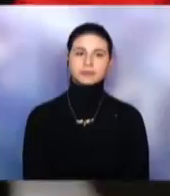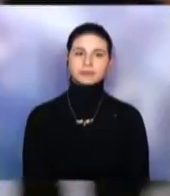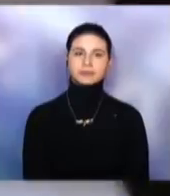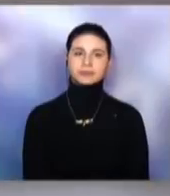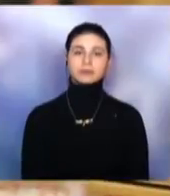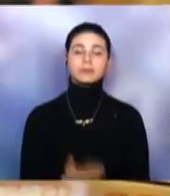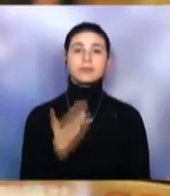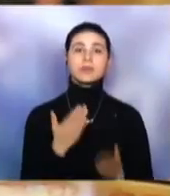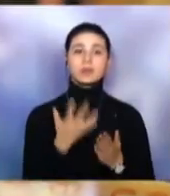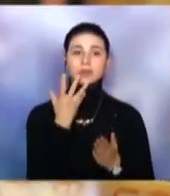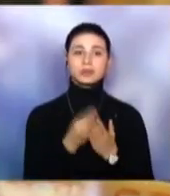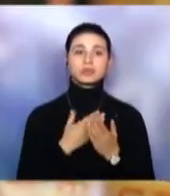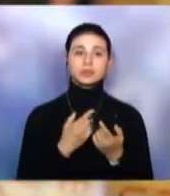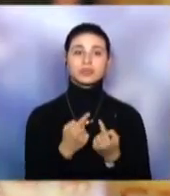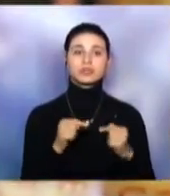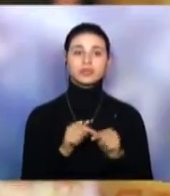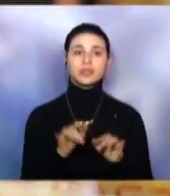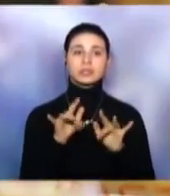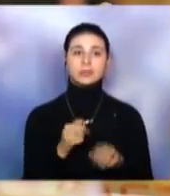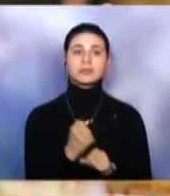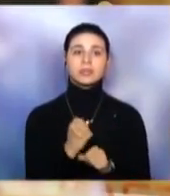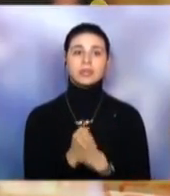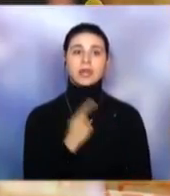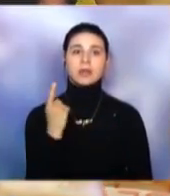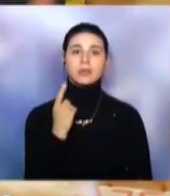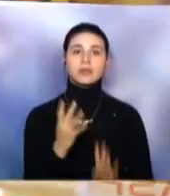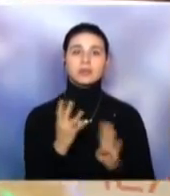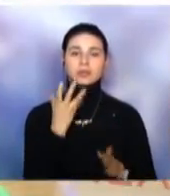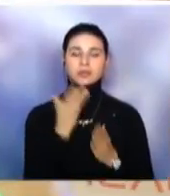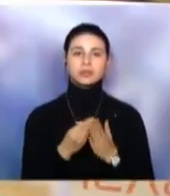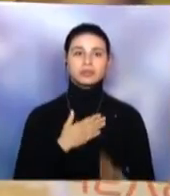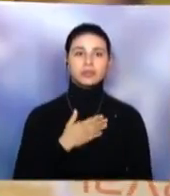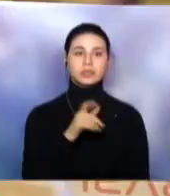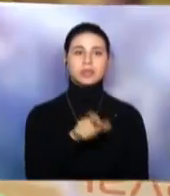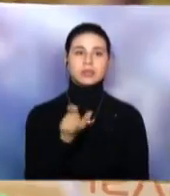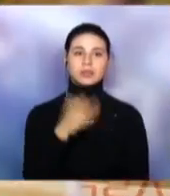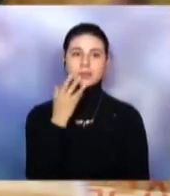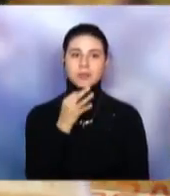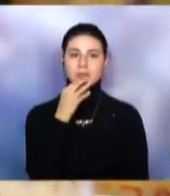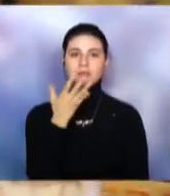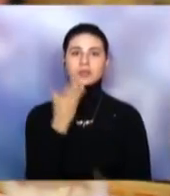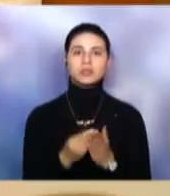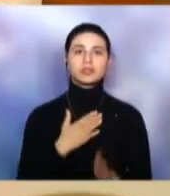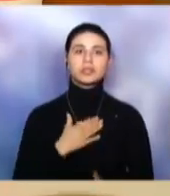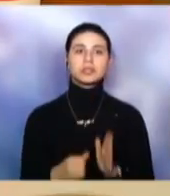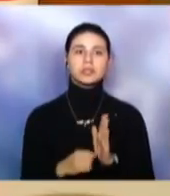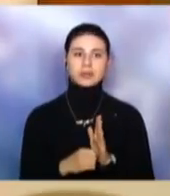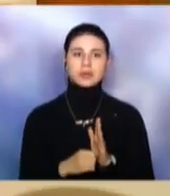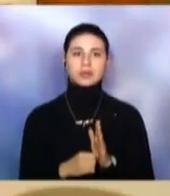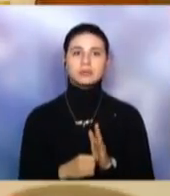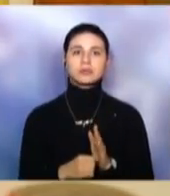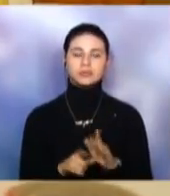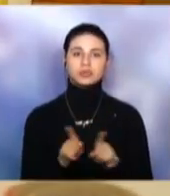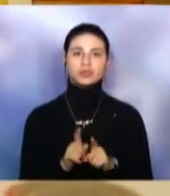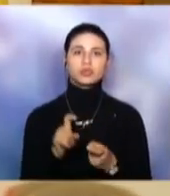ჩვენ საქმეს ვაკეთებთ პირველ რიგში ჩვენი მოსახლეობისთვის, მერე ჩვენი კოლეგების დახმარებით, მოსთუთან